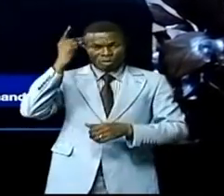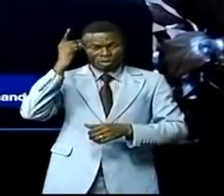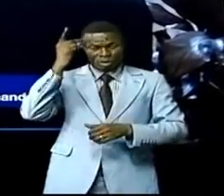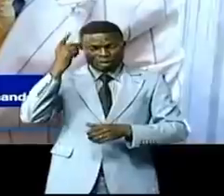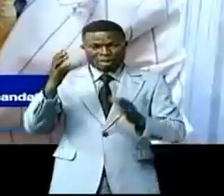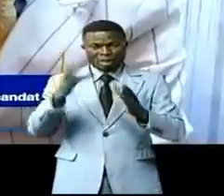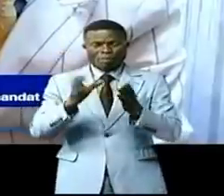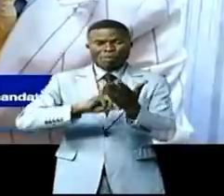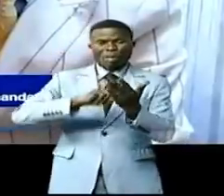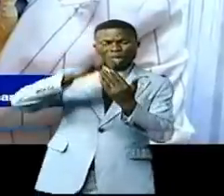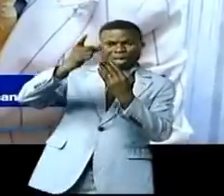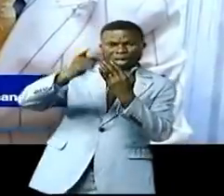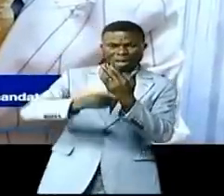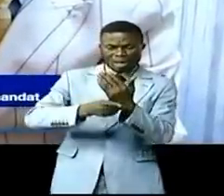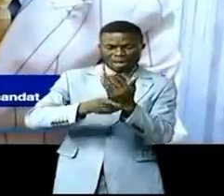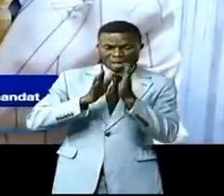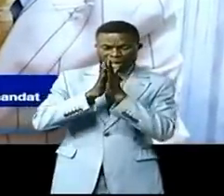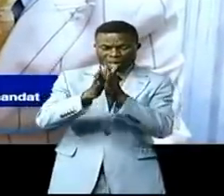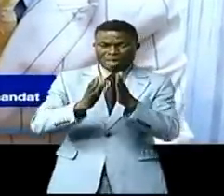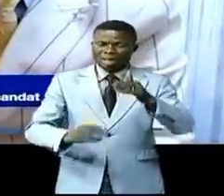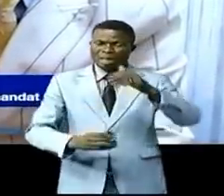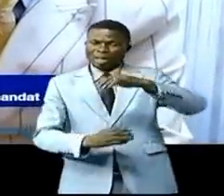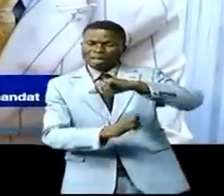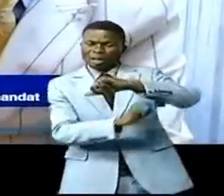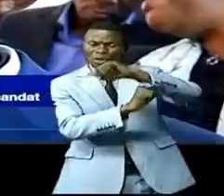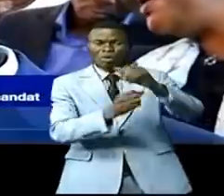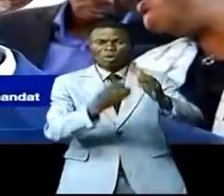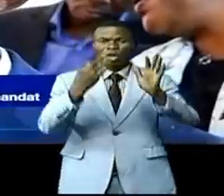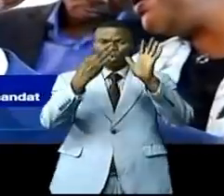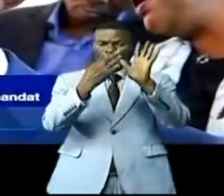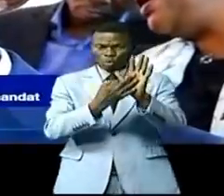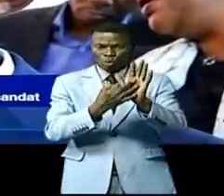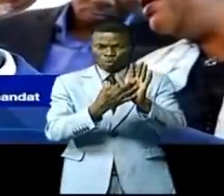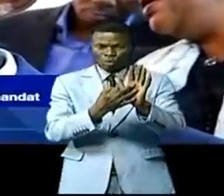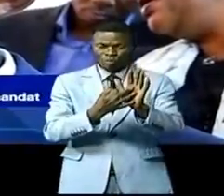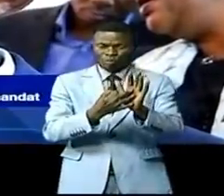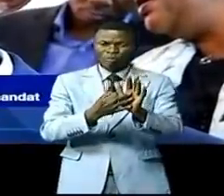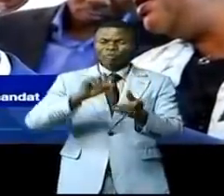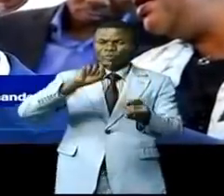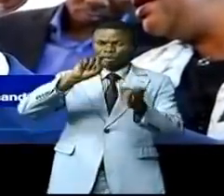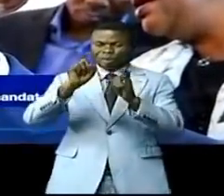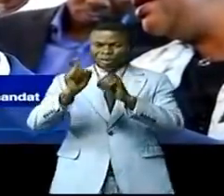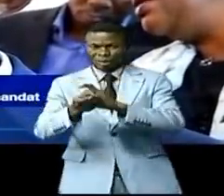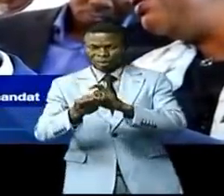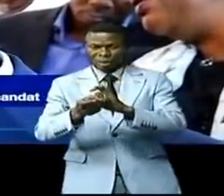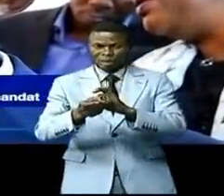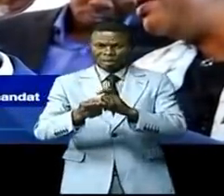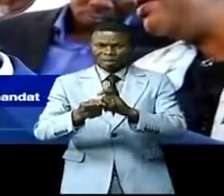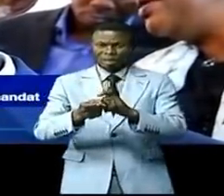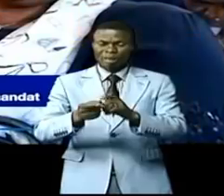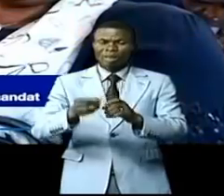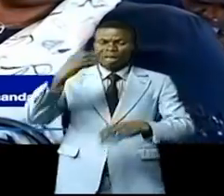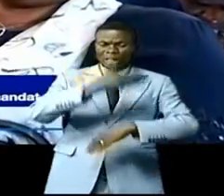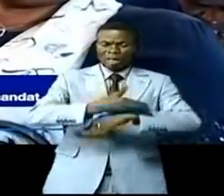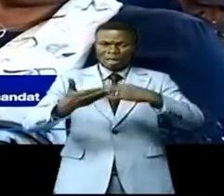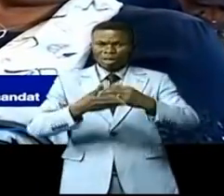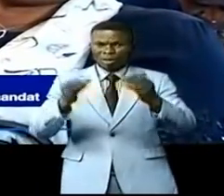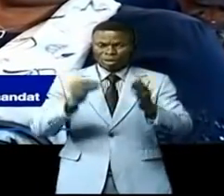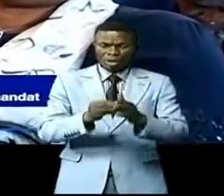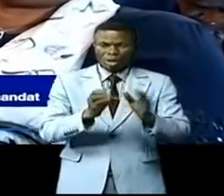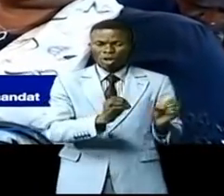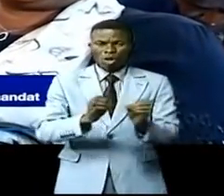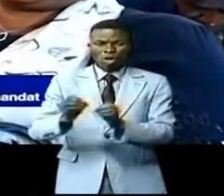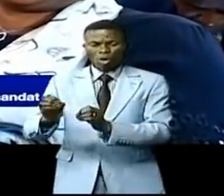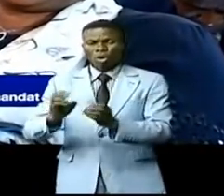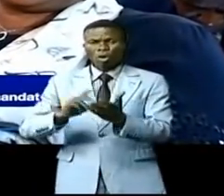un programme axé sur 8 piliers majeurs, entre autres la redynamisation et la réimplantation des organes de